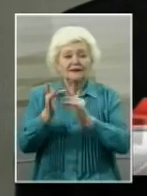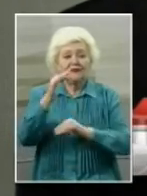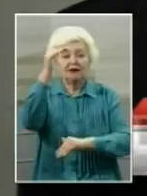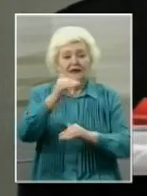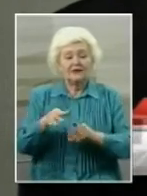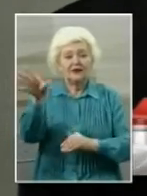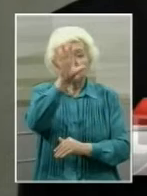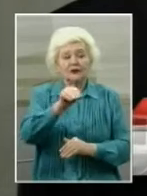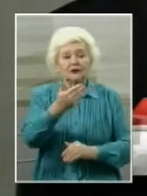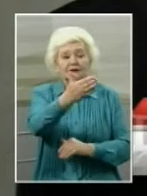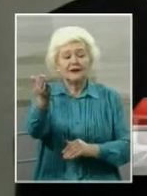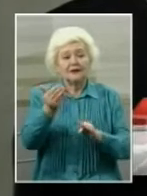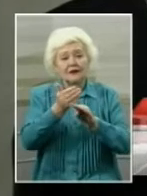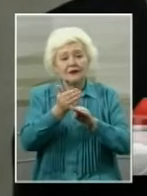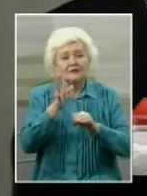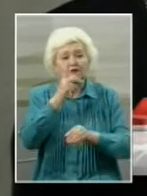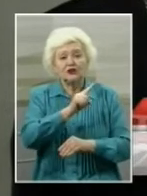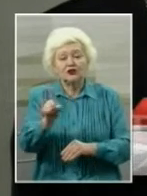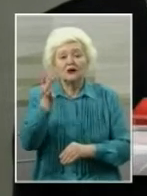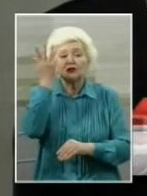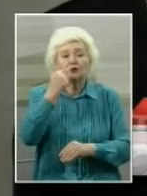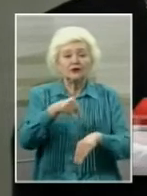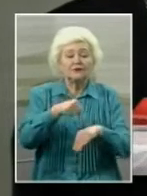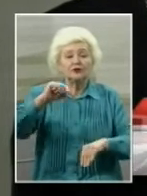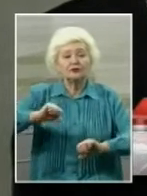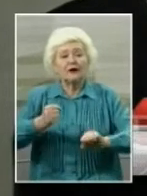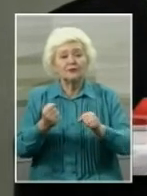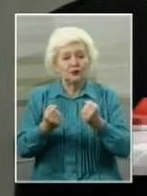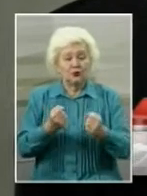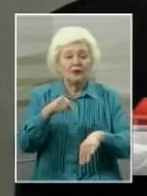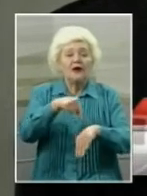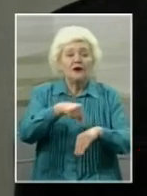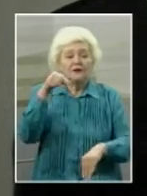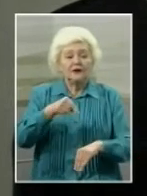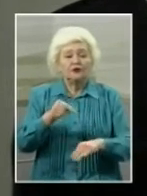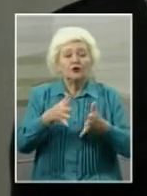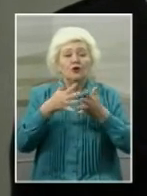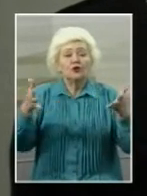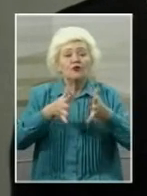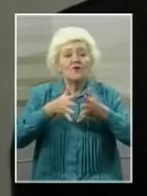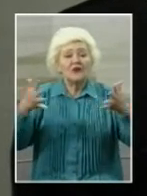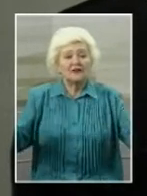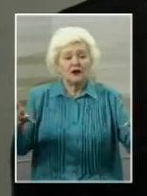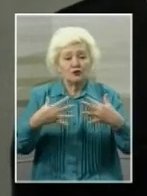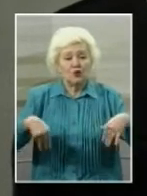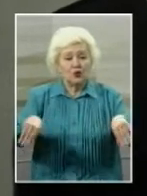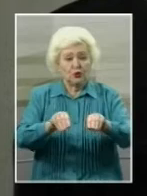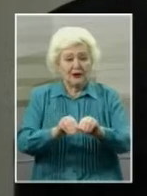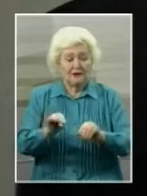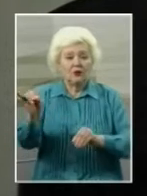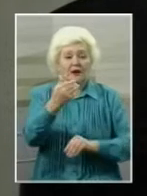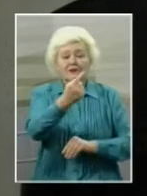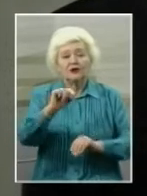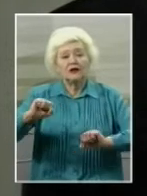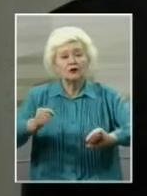для всіх нас час, коли ми відчуваємо один одного. Відчуваємо одну велику родину. І вони